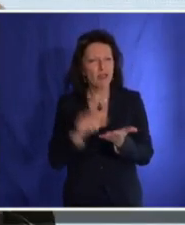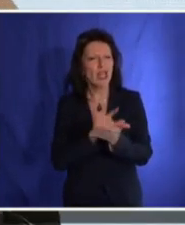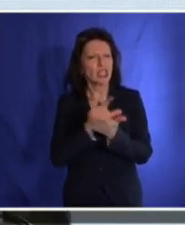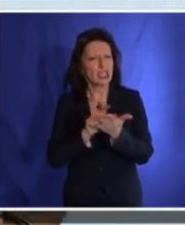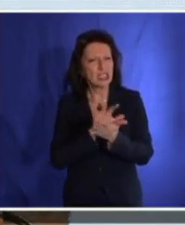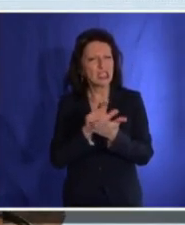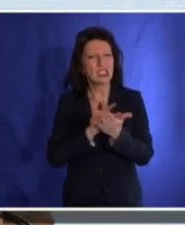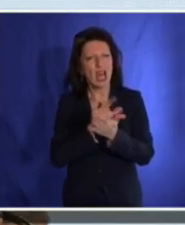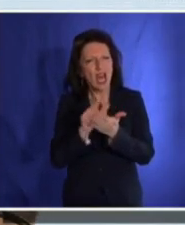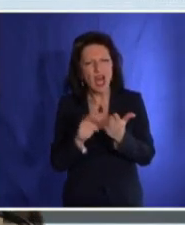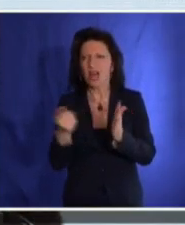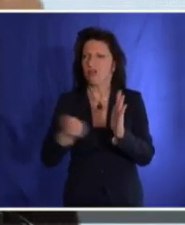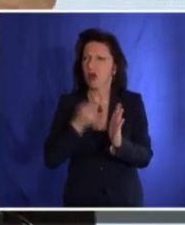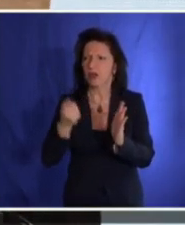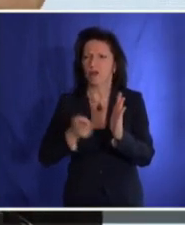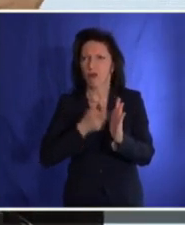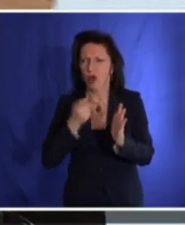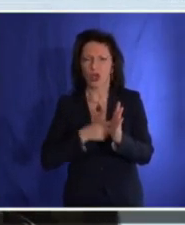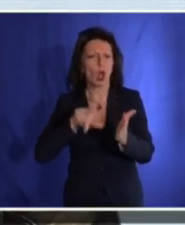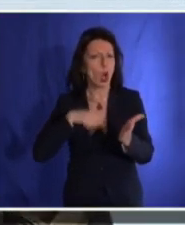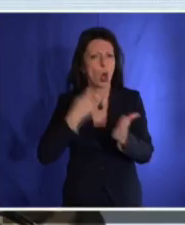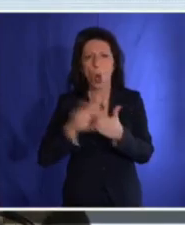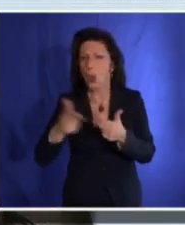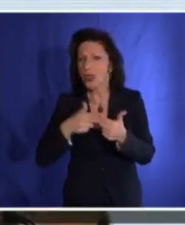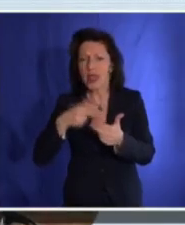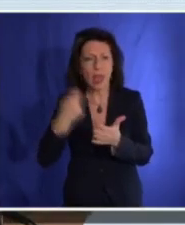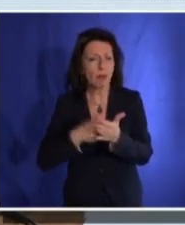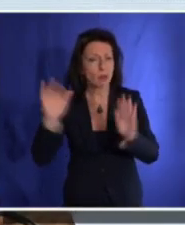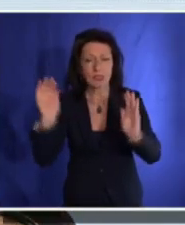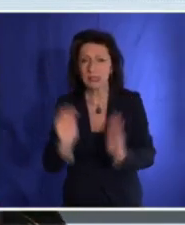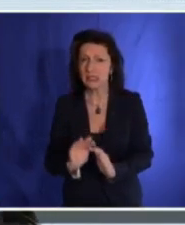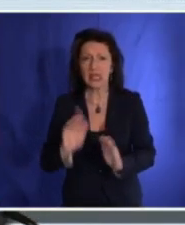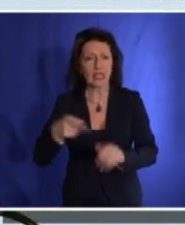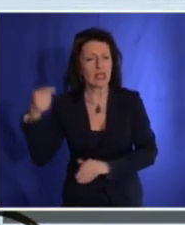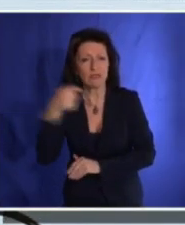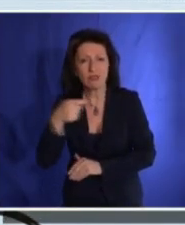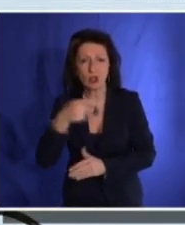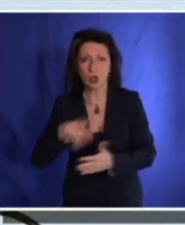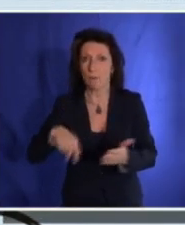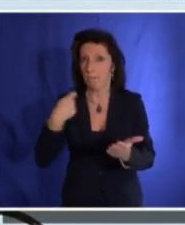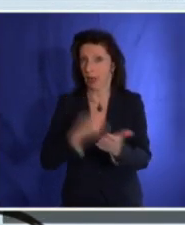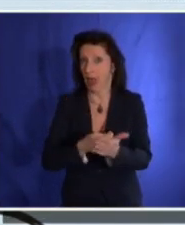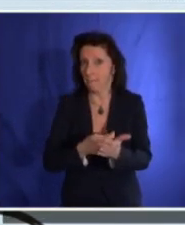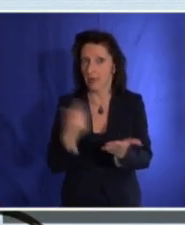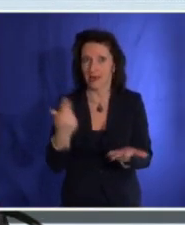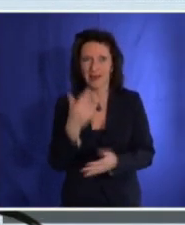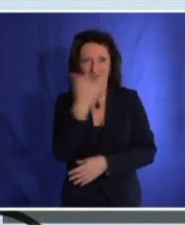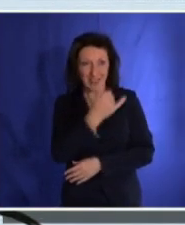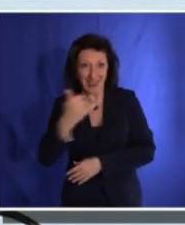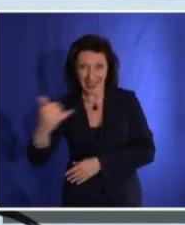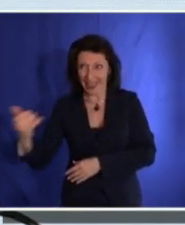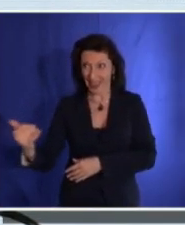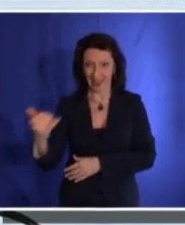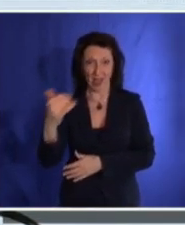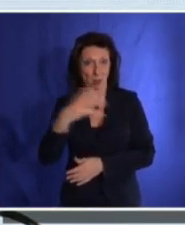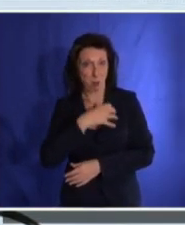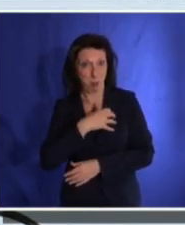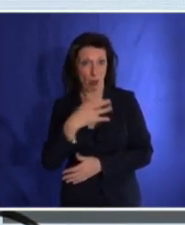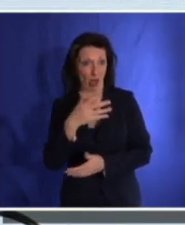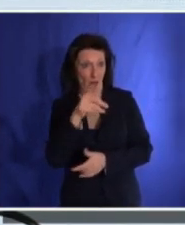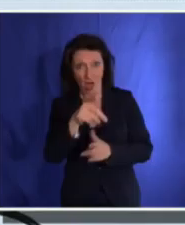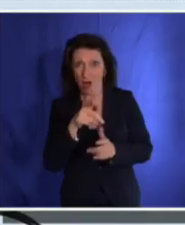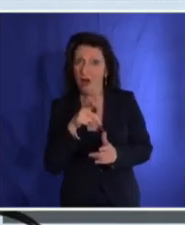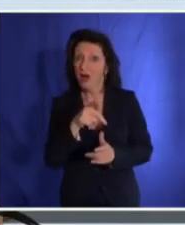brauchen eine Lohnnebenkostensenkung, wir brauchen Investitionsprämien und anderes. Ein Zehntel, wenn jeder im Kontakt mit dem Bürger, mit dem